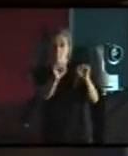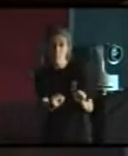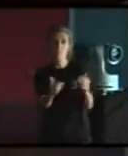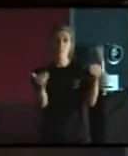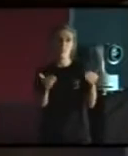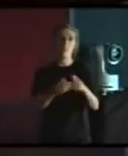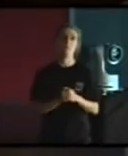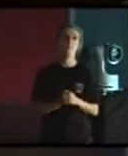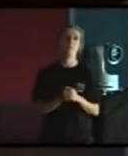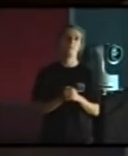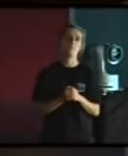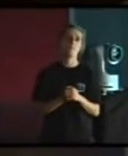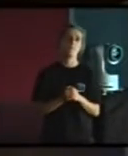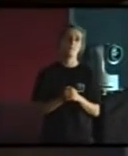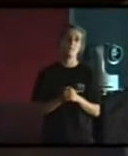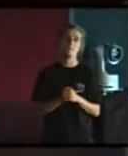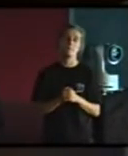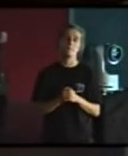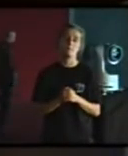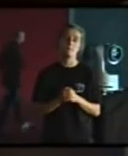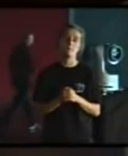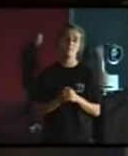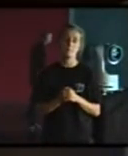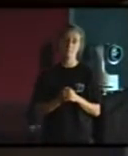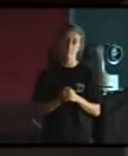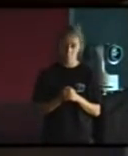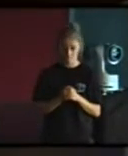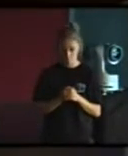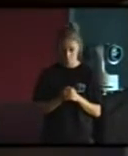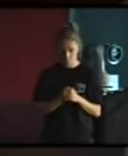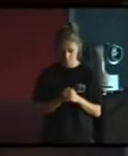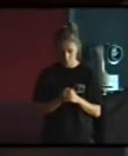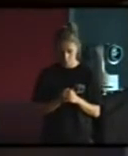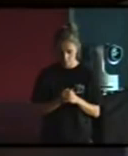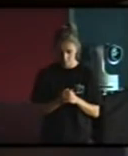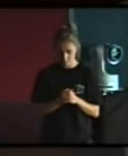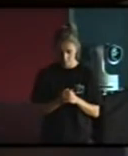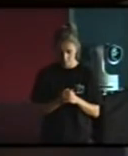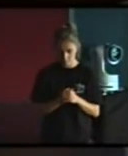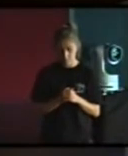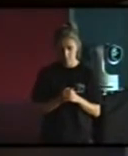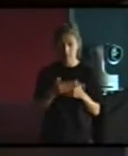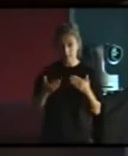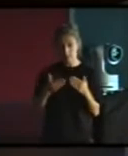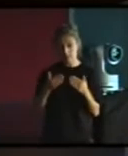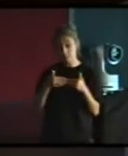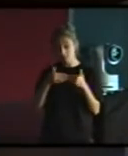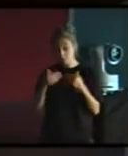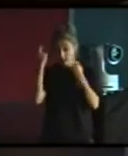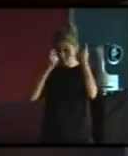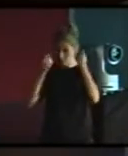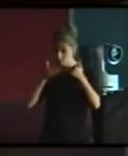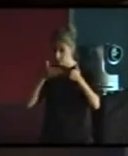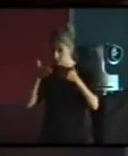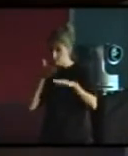travail, je crois, a surtout été de reprogrammer le projet à venir en usant du